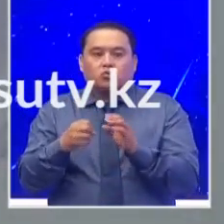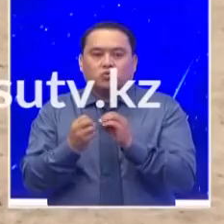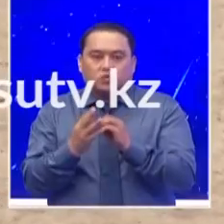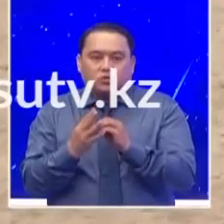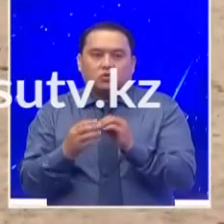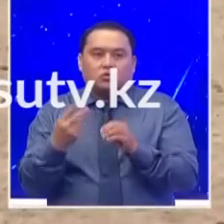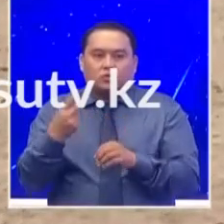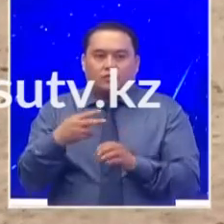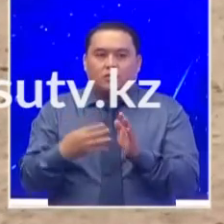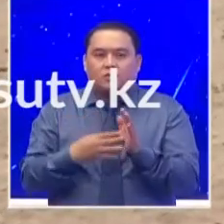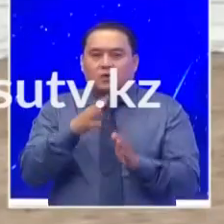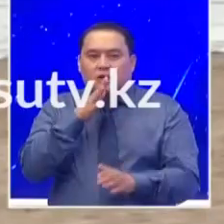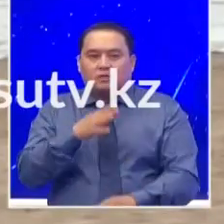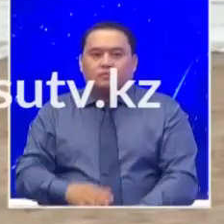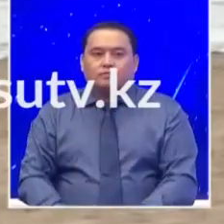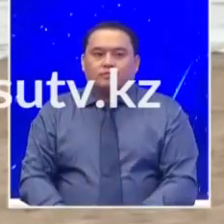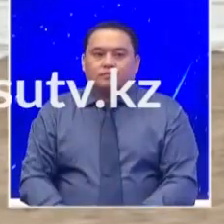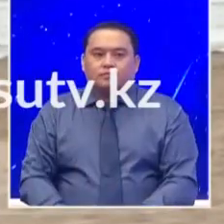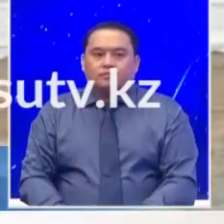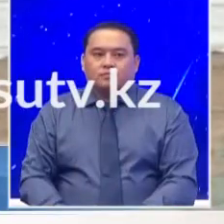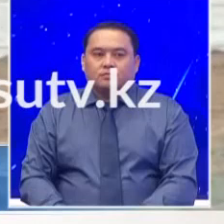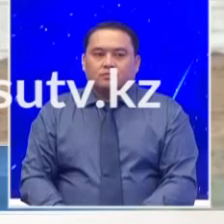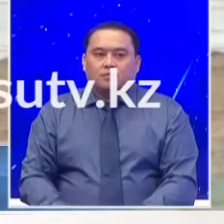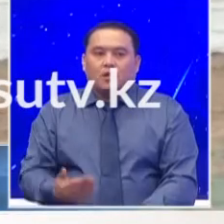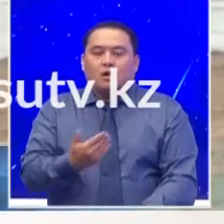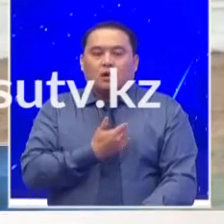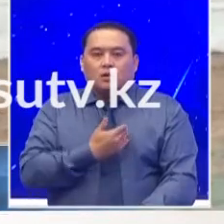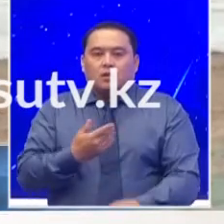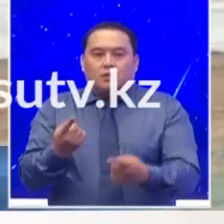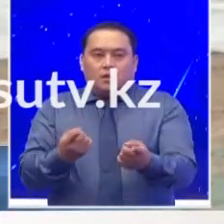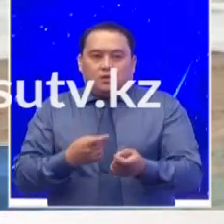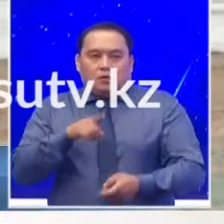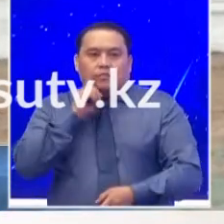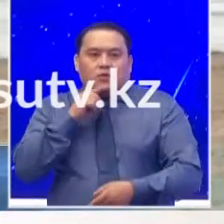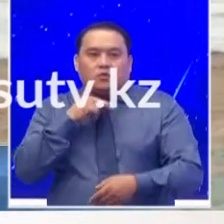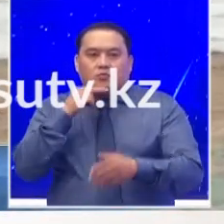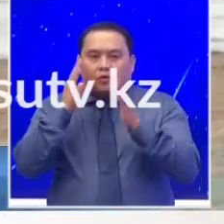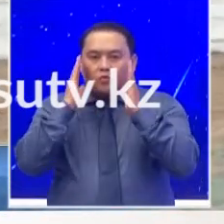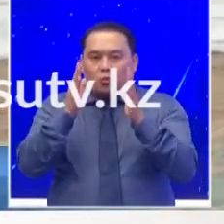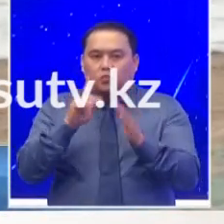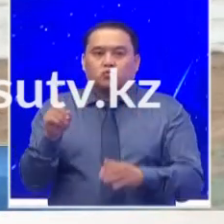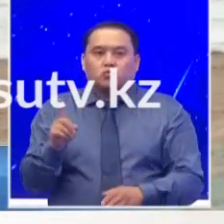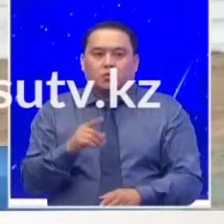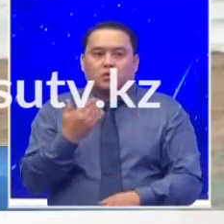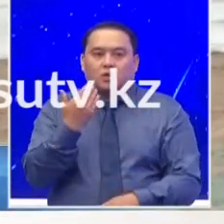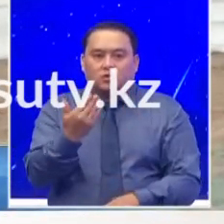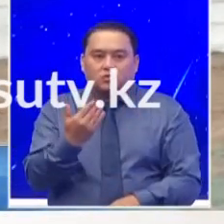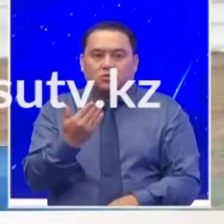14 до 29 лет. Хотим привлечь внимание молодежи, чтобы они также